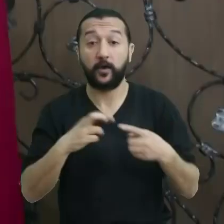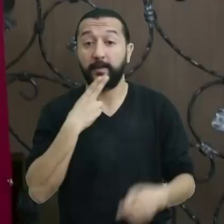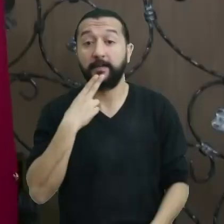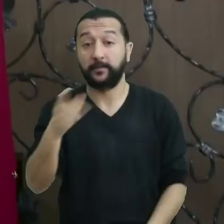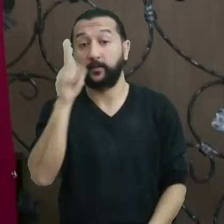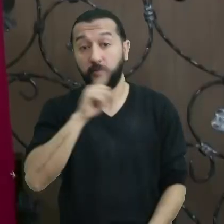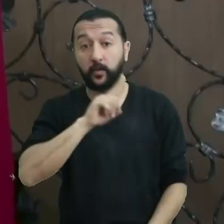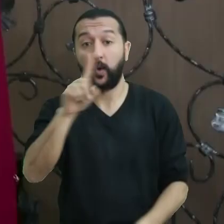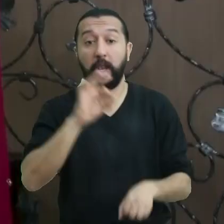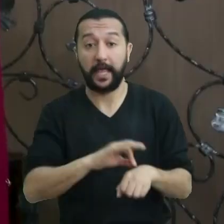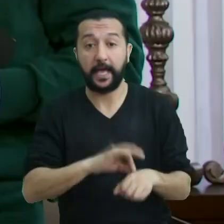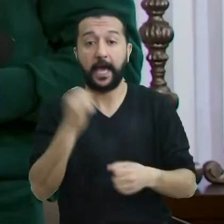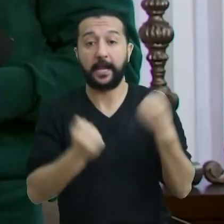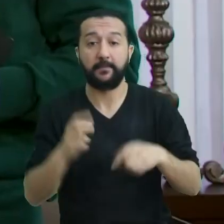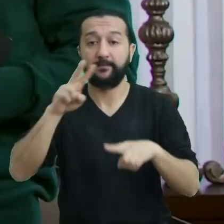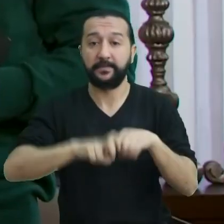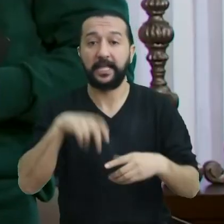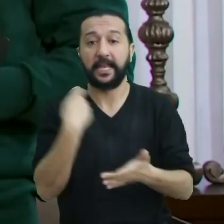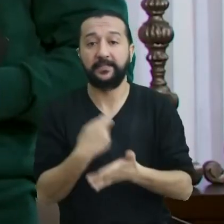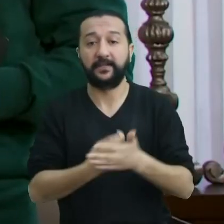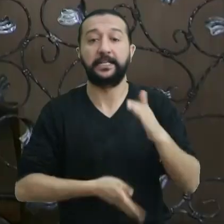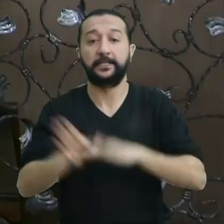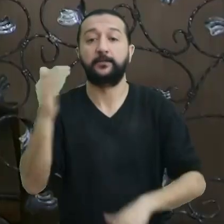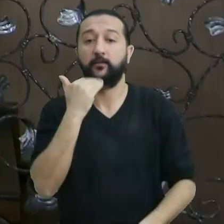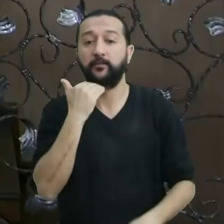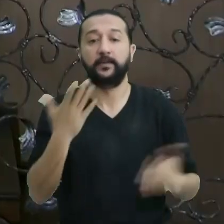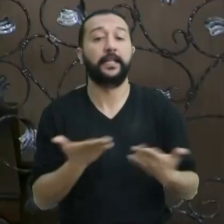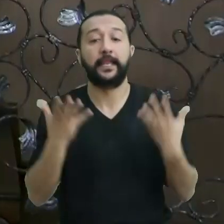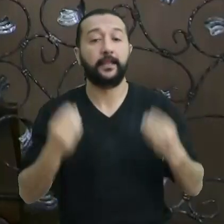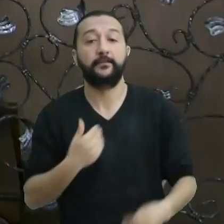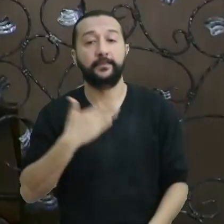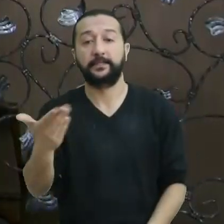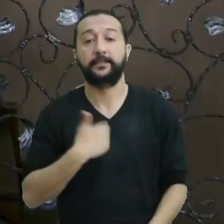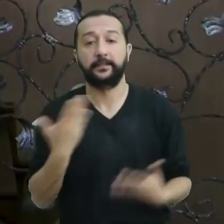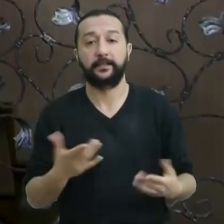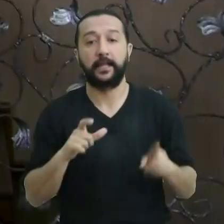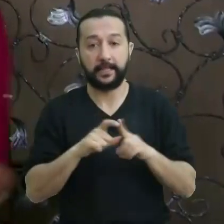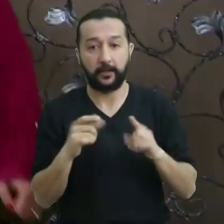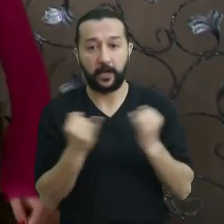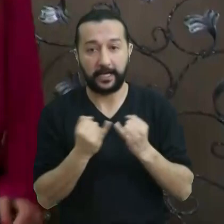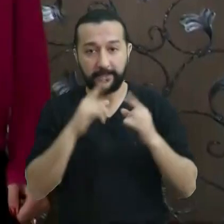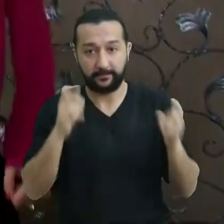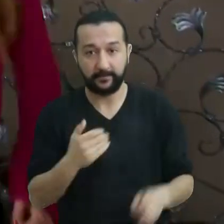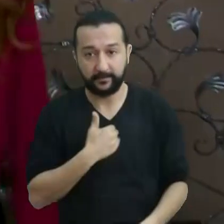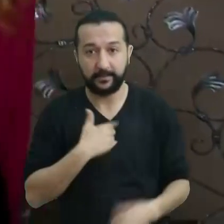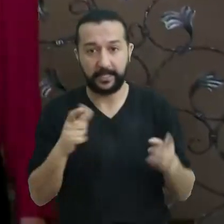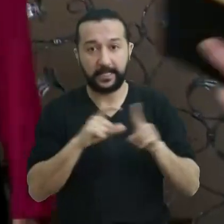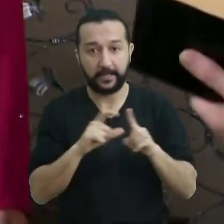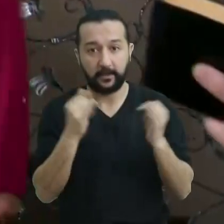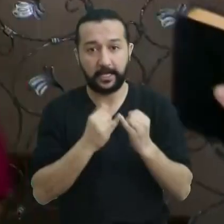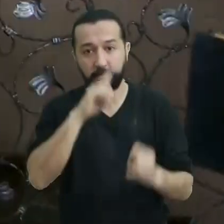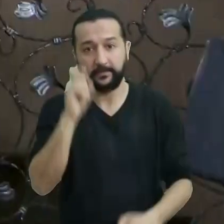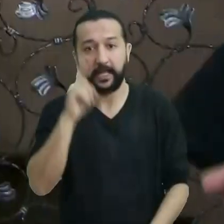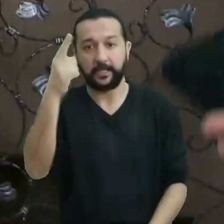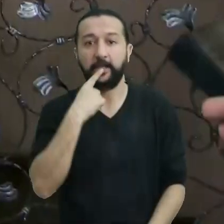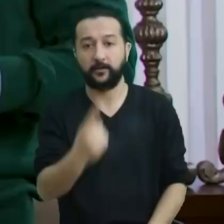Hanım yüzünden 10 dakikadır arabamıza binip alışverişe gidemiyoruz. Neyiz biz ha? Dalton kardeşler miyiz? Dalton kardeşler